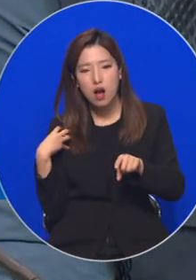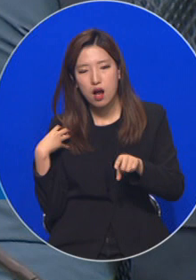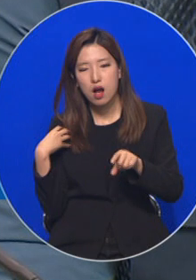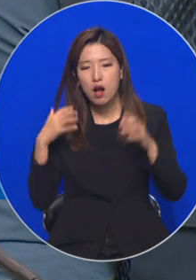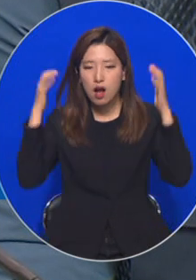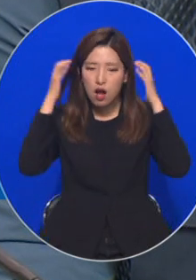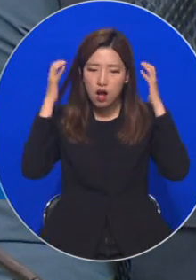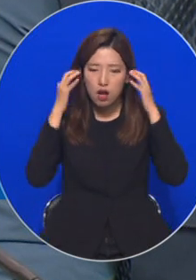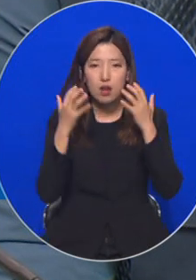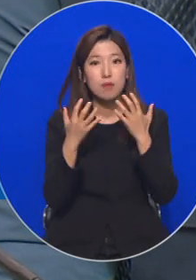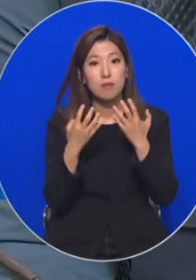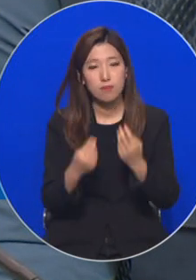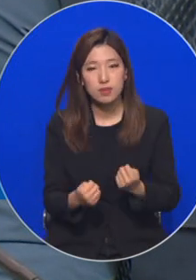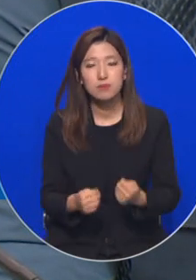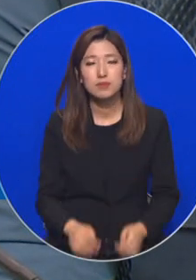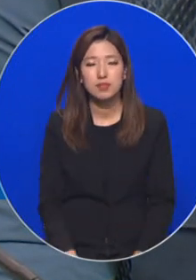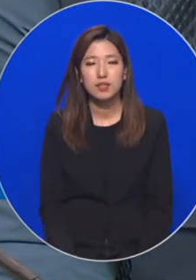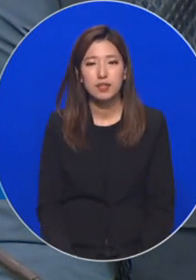겪었고